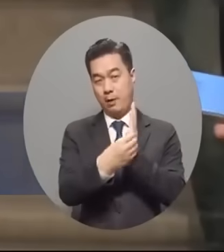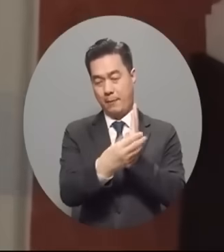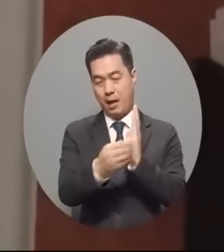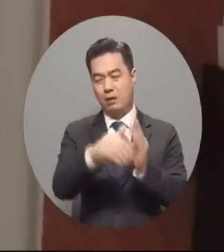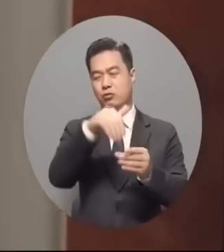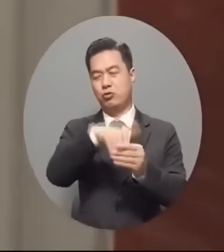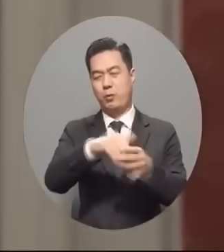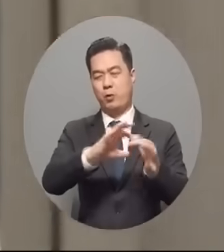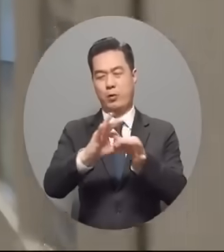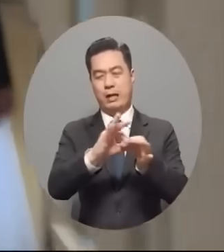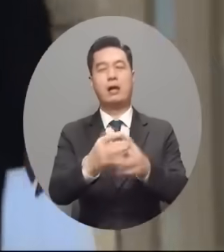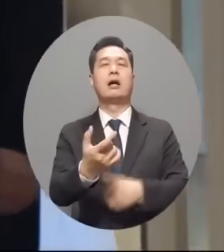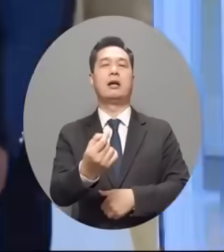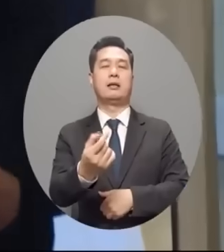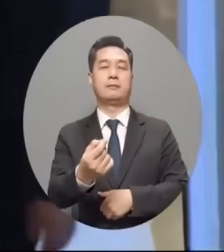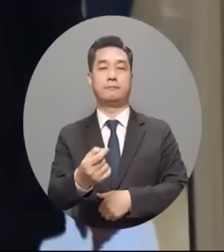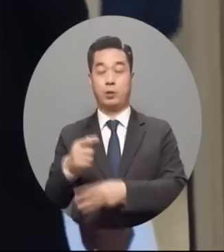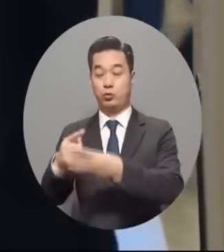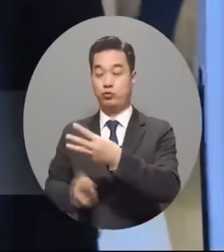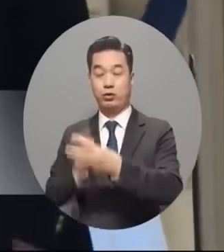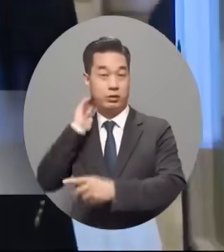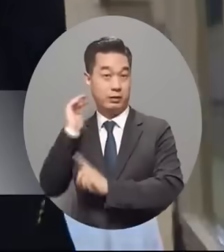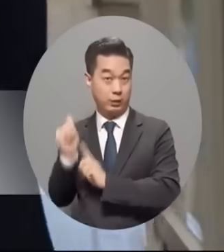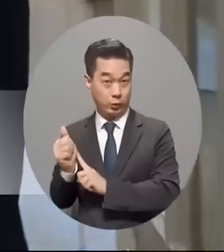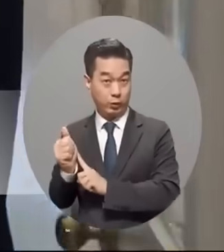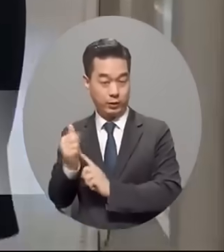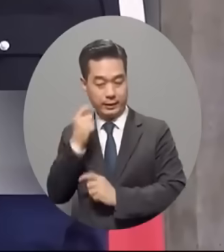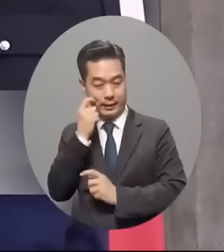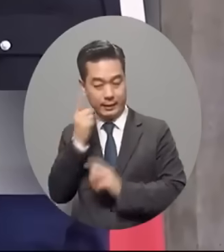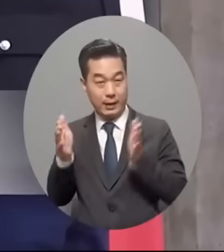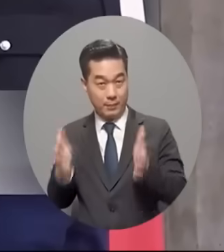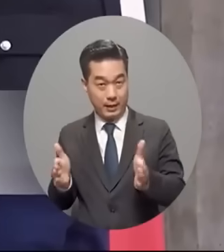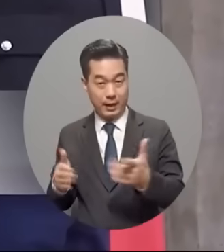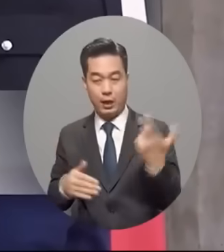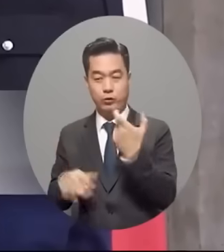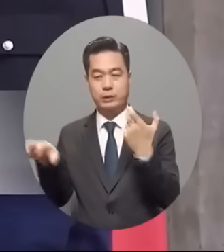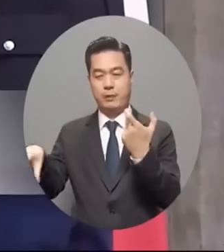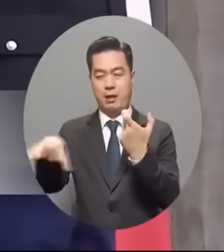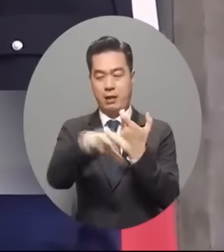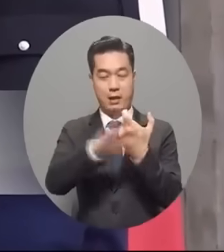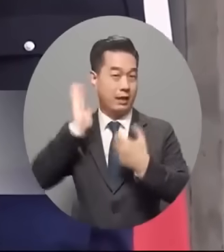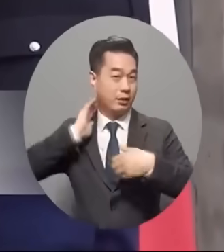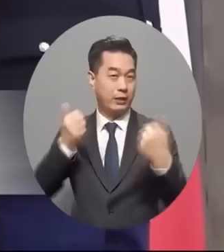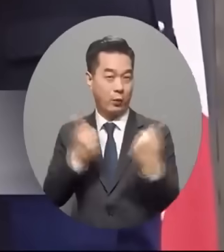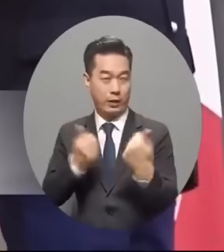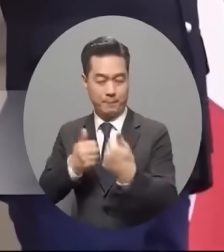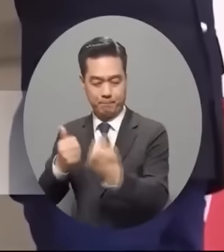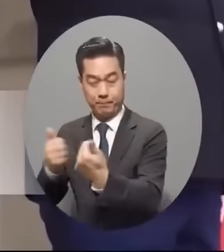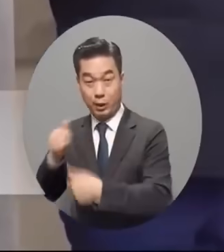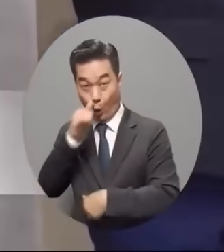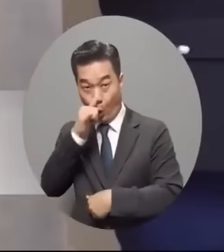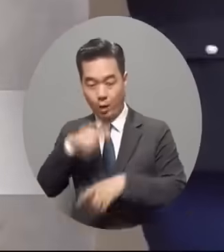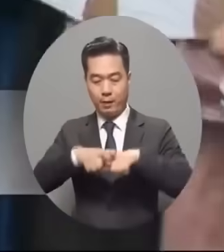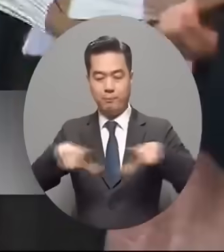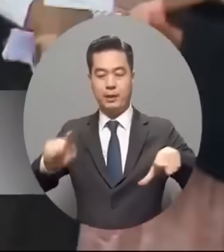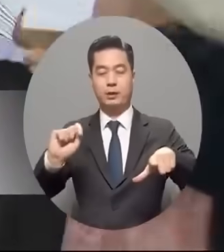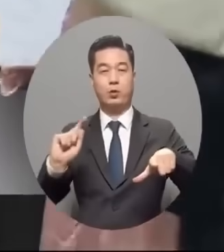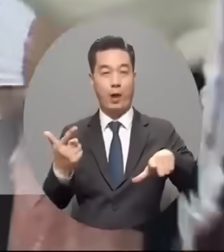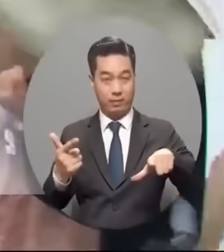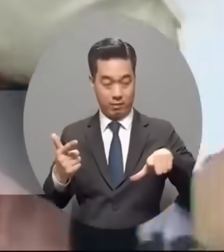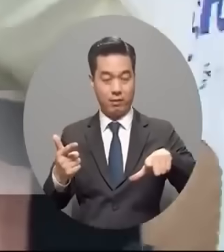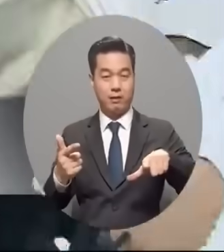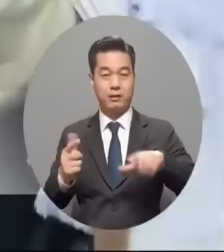이루어졌다고. 우리는 윤석열 대통령이 한달 만에 60개 국가 정상회담을 하고 미인관이